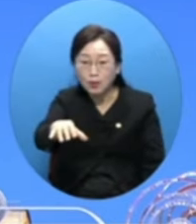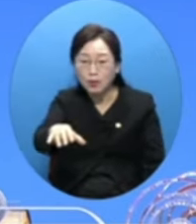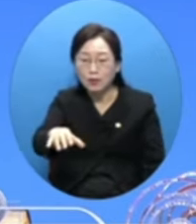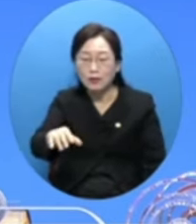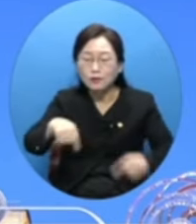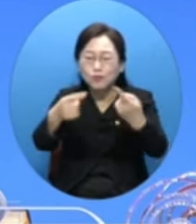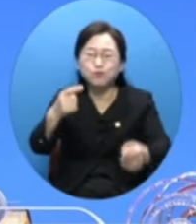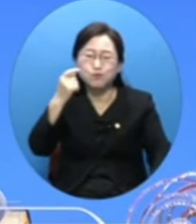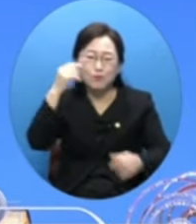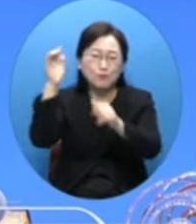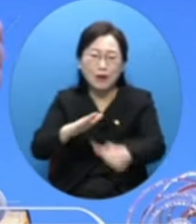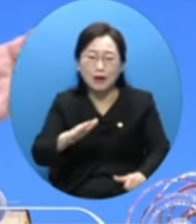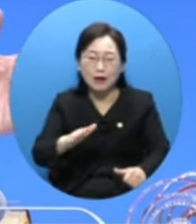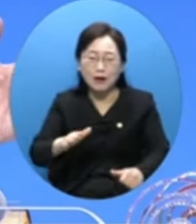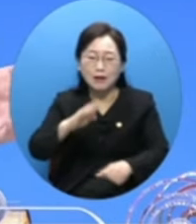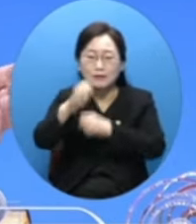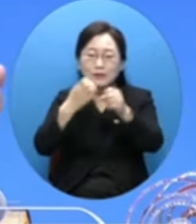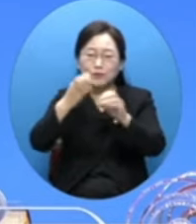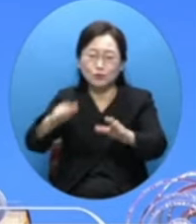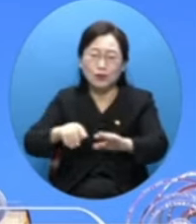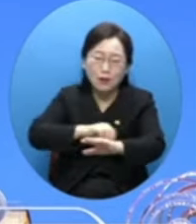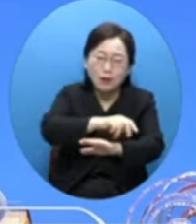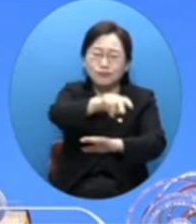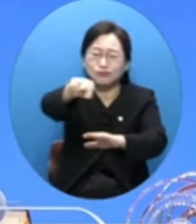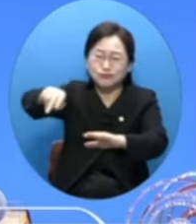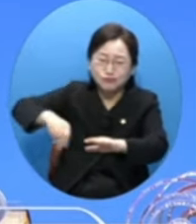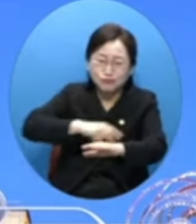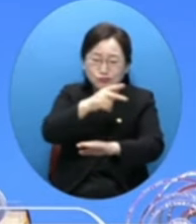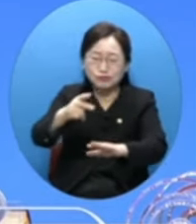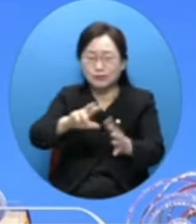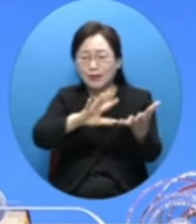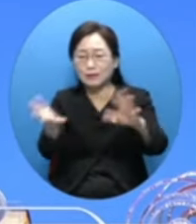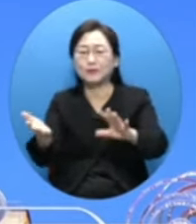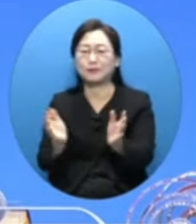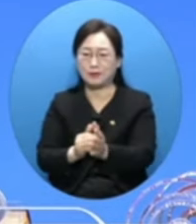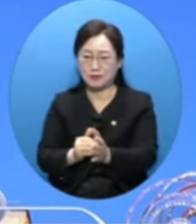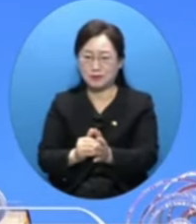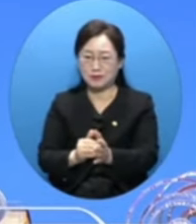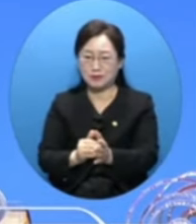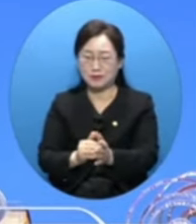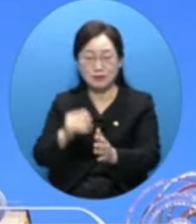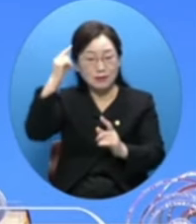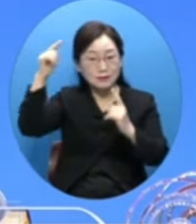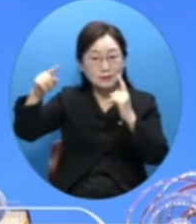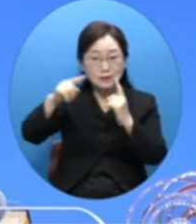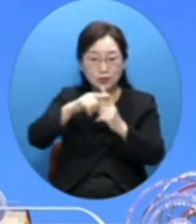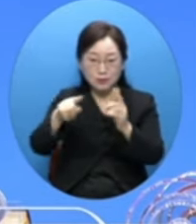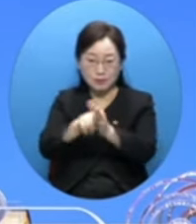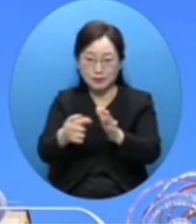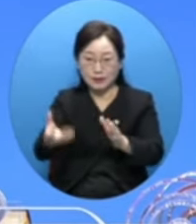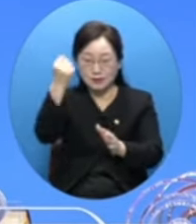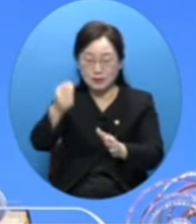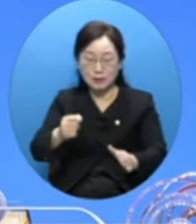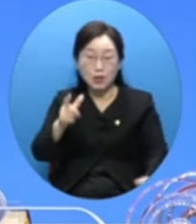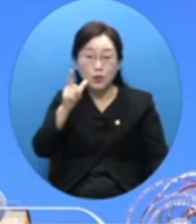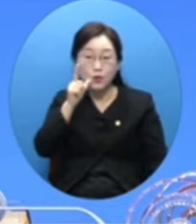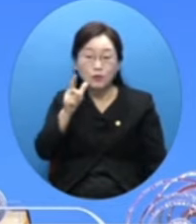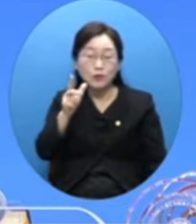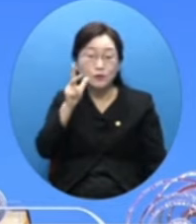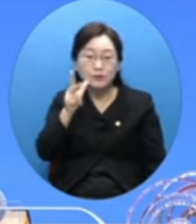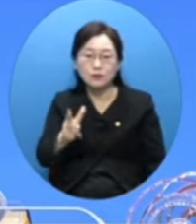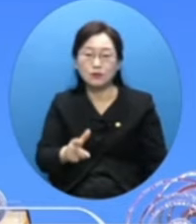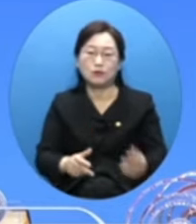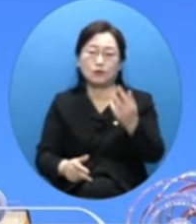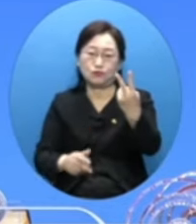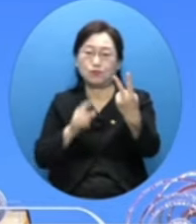또 돌고 돌다가 다 죽고 말았습니다. 긍정적인 신앙을 가진 여호수아 갈렙만 그리고 20세